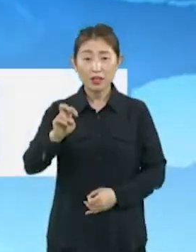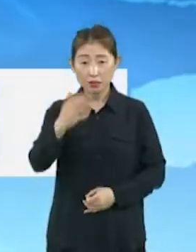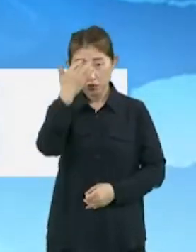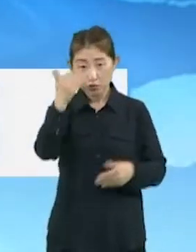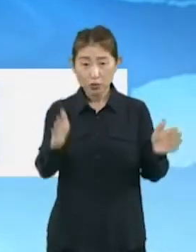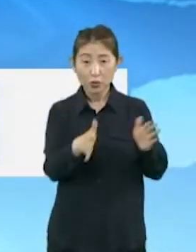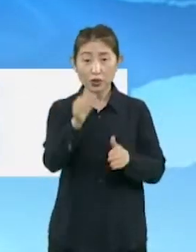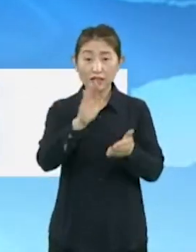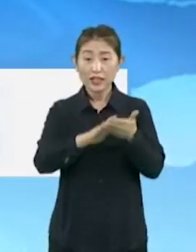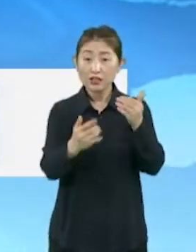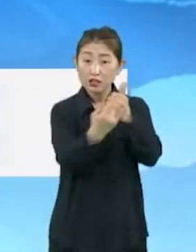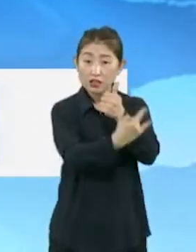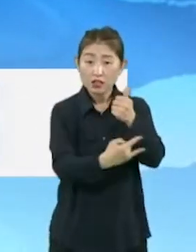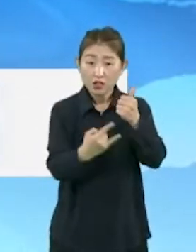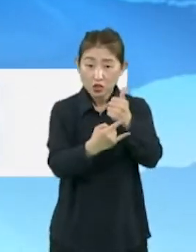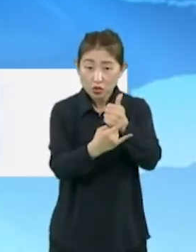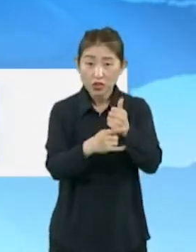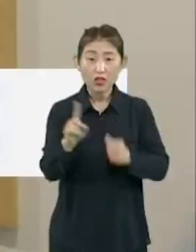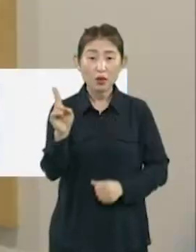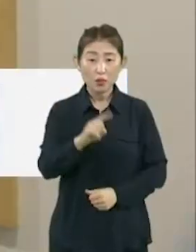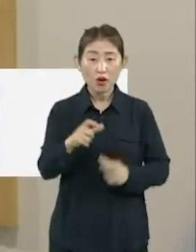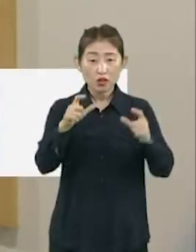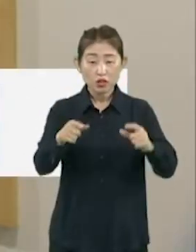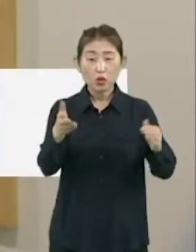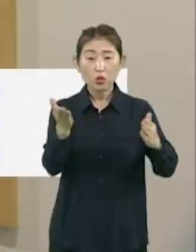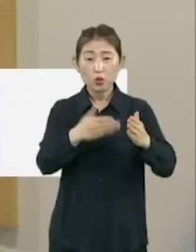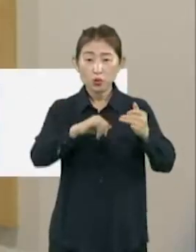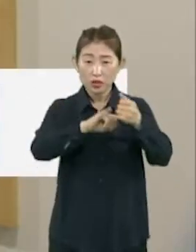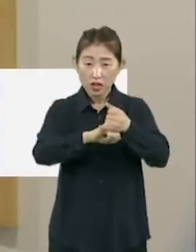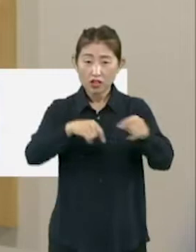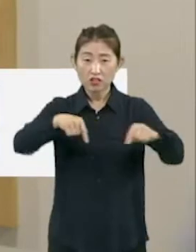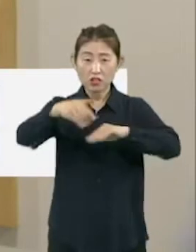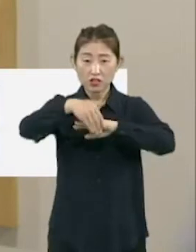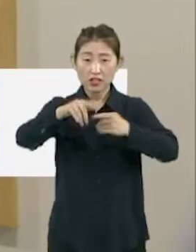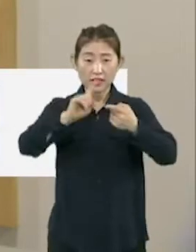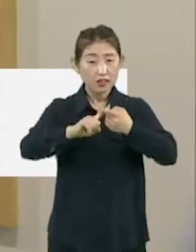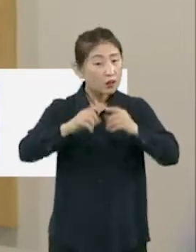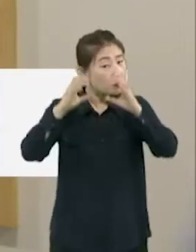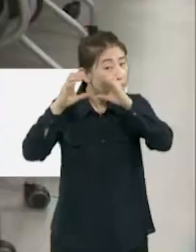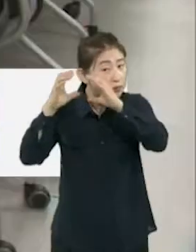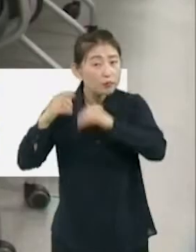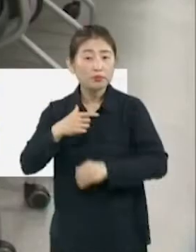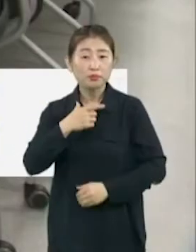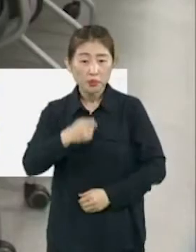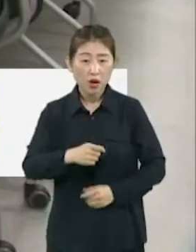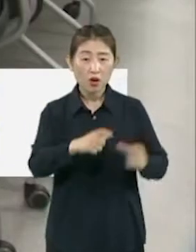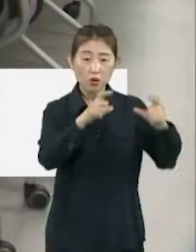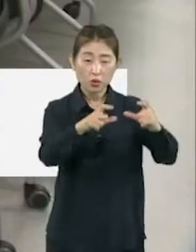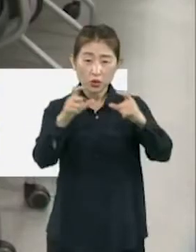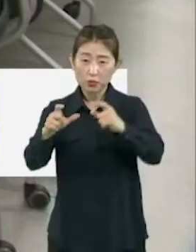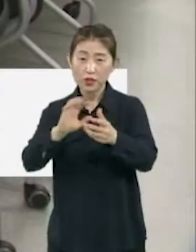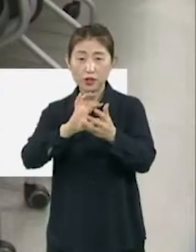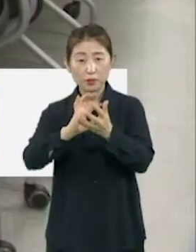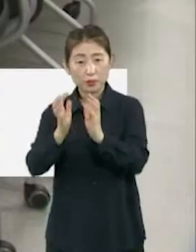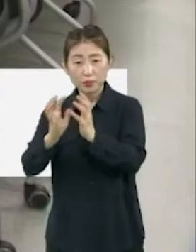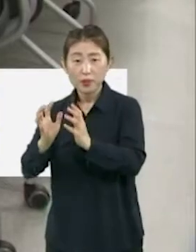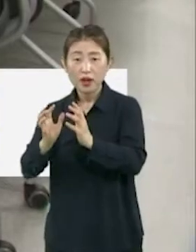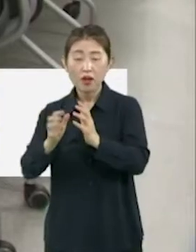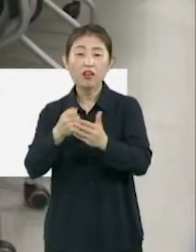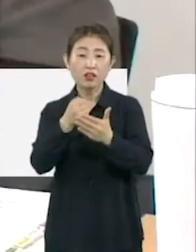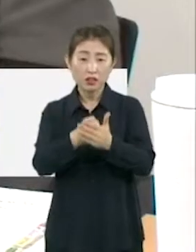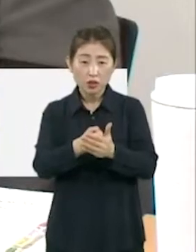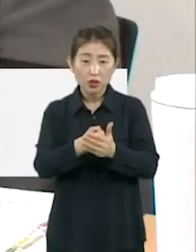김태흠 충남지사 당선인의 도정 인수위는 지역 공약과 정책에 대한 현장 목소리를 듣는 권역별 간담회 등을